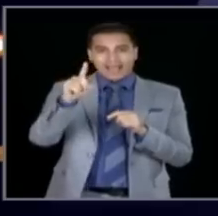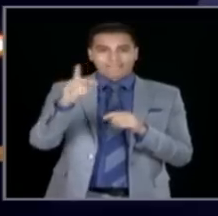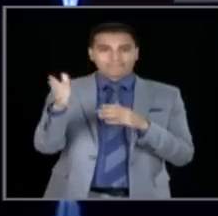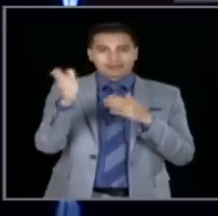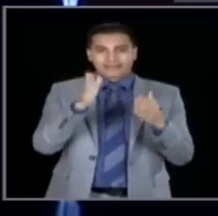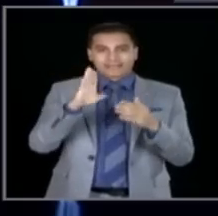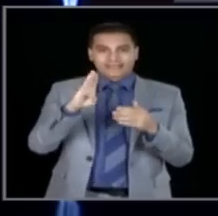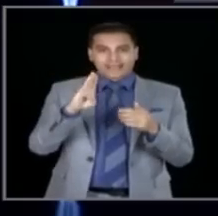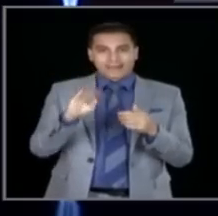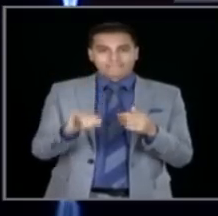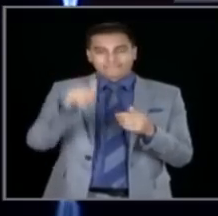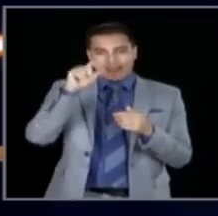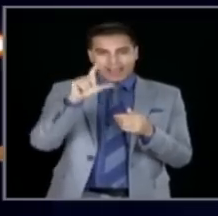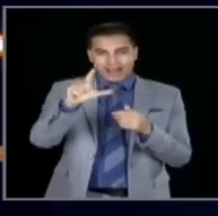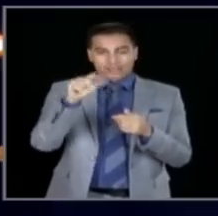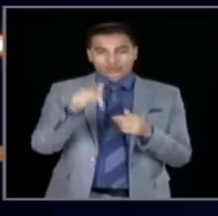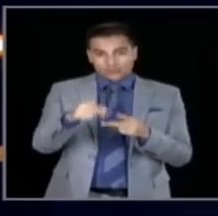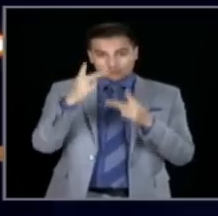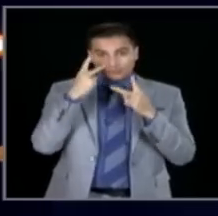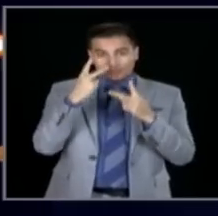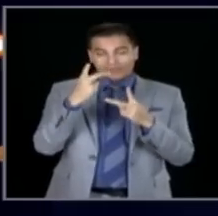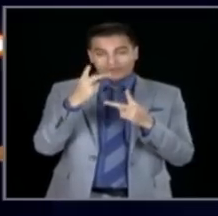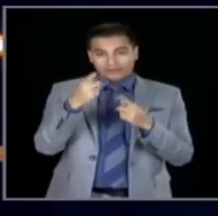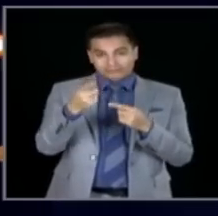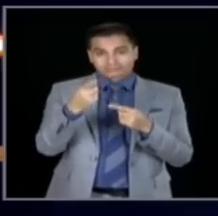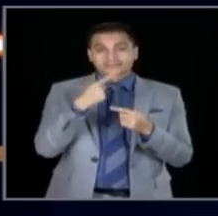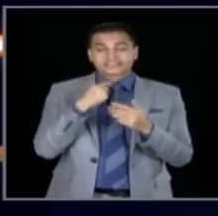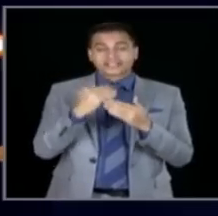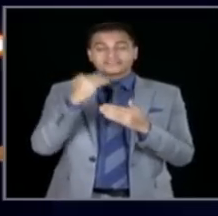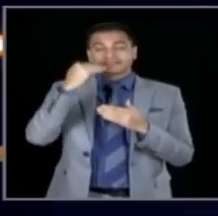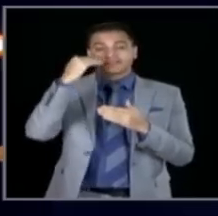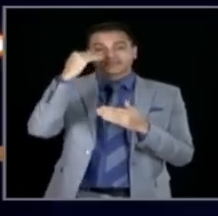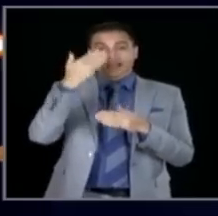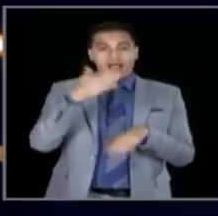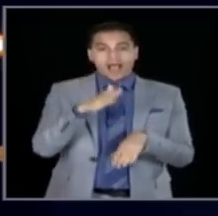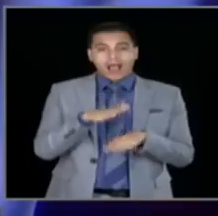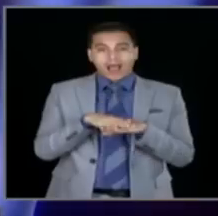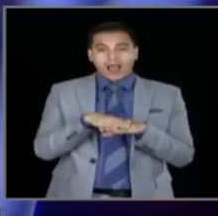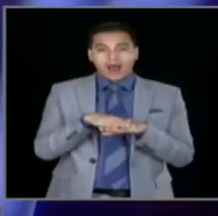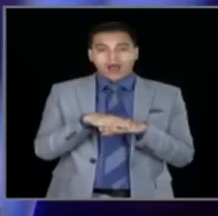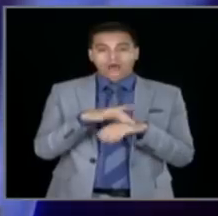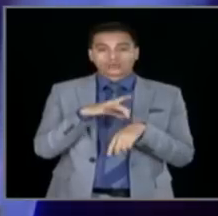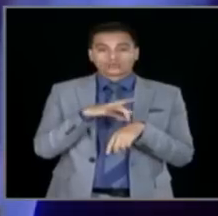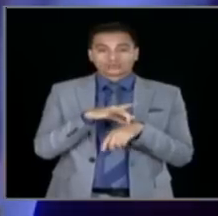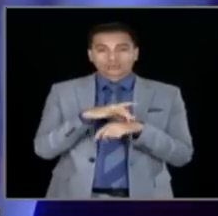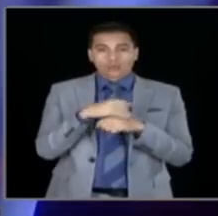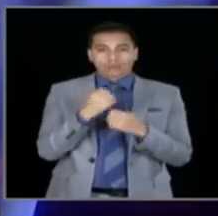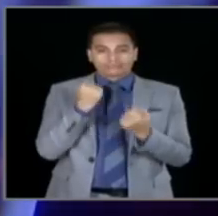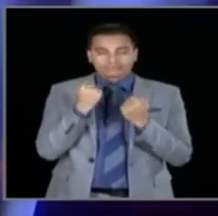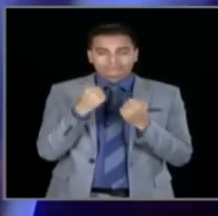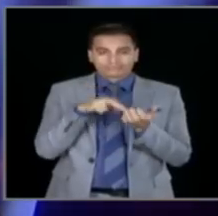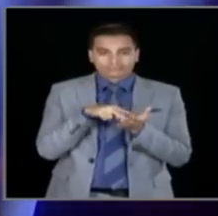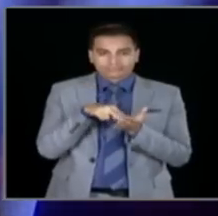إيمان؟ الحمد لله. قولي لي يا إيمان، أنت بتحلمي بأنك تبقي متخصصة في العلاج الطبيعي، جات لك الفكرة إزاي؟